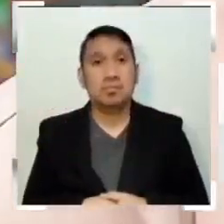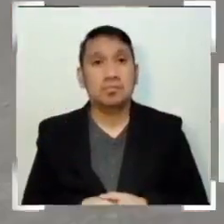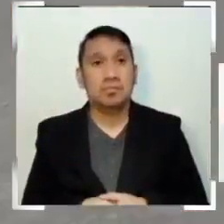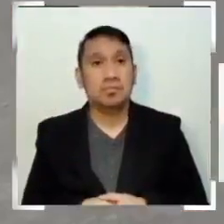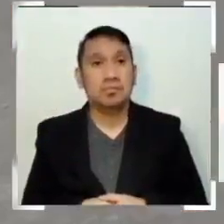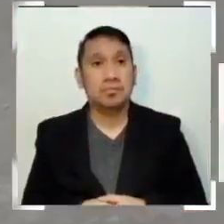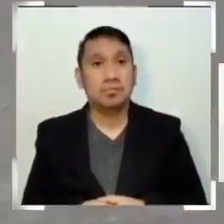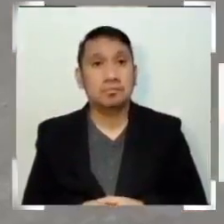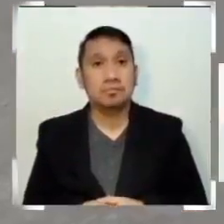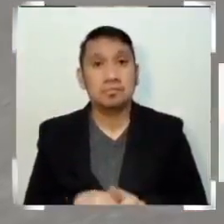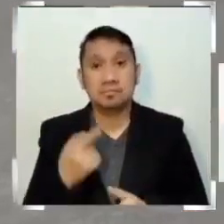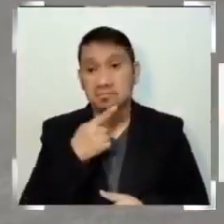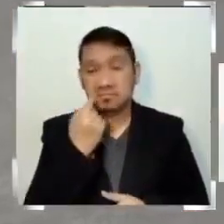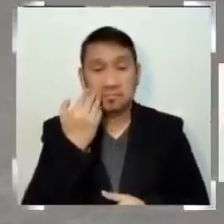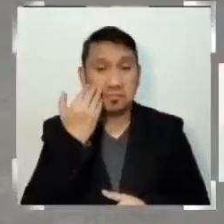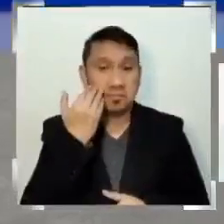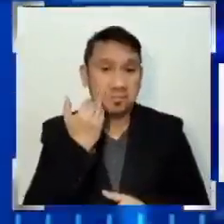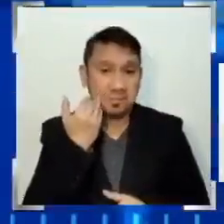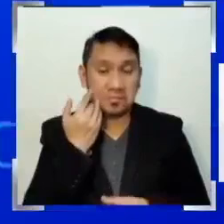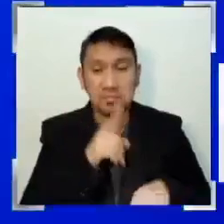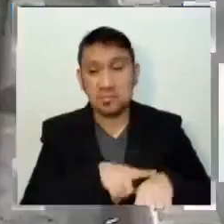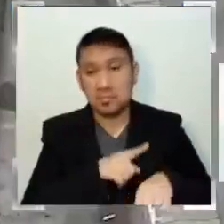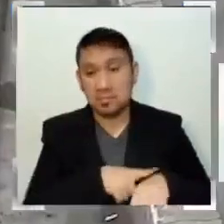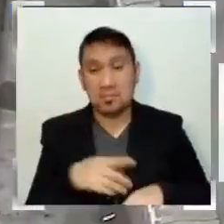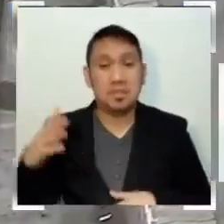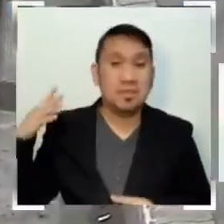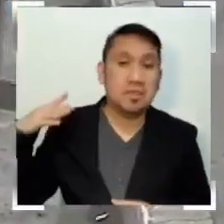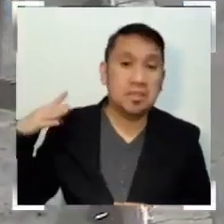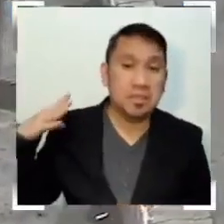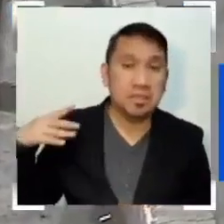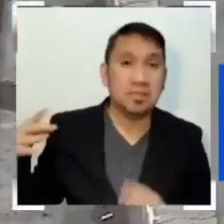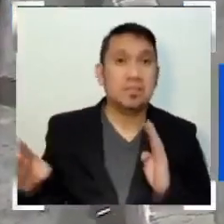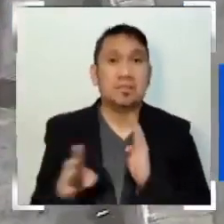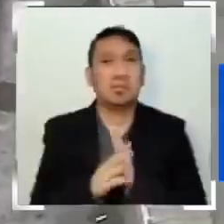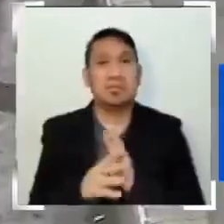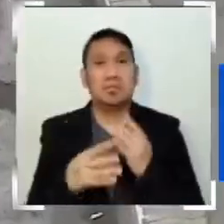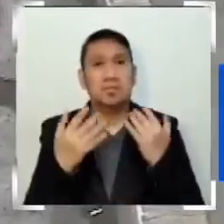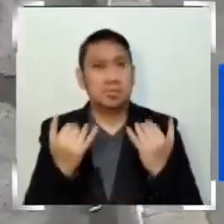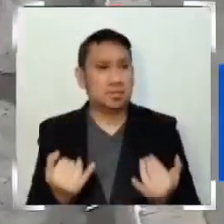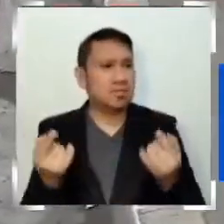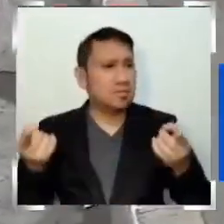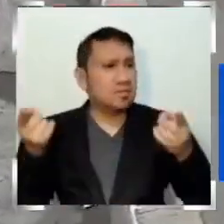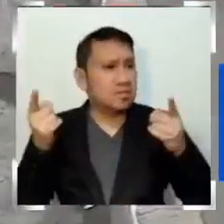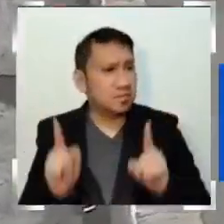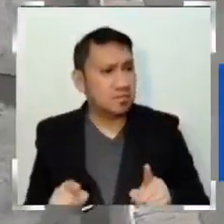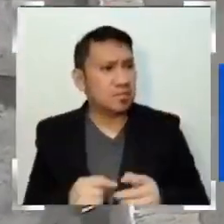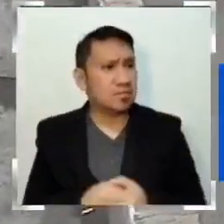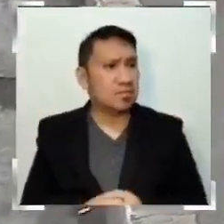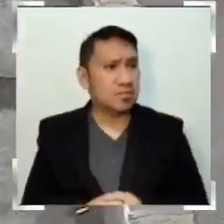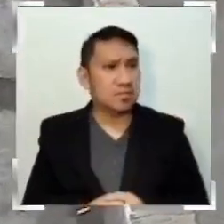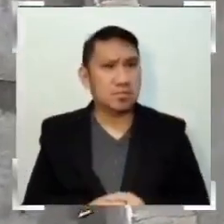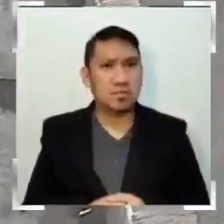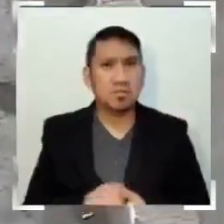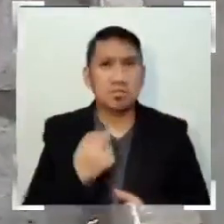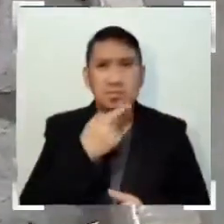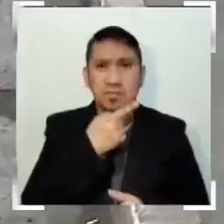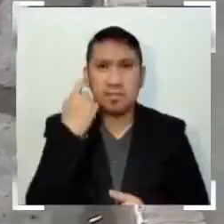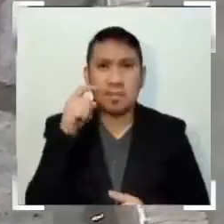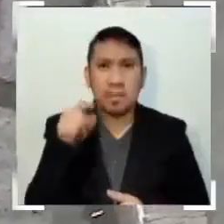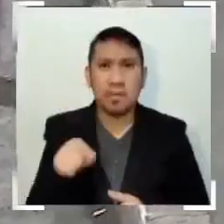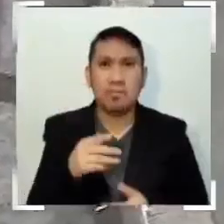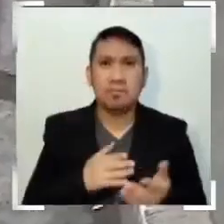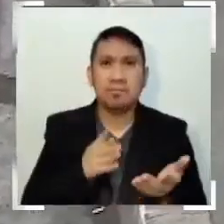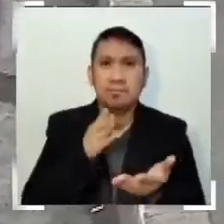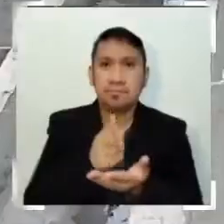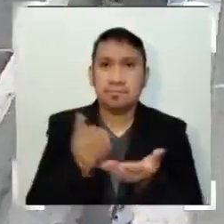na ang oras sa paghihintay ng masasakyang bus. Parang ngayon lang po nangyari yan. Karaniwan naman po kapag pupunta ako dito, may